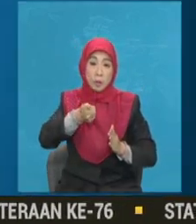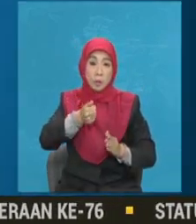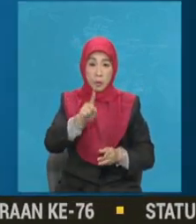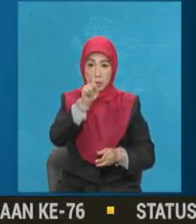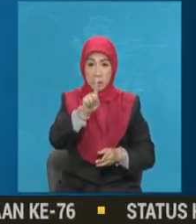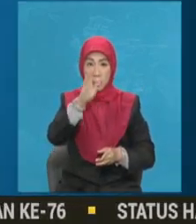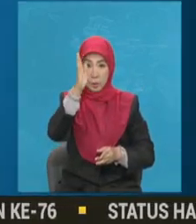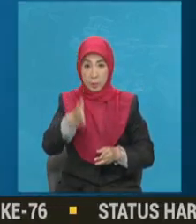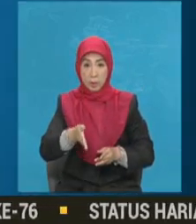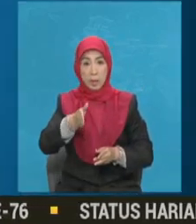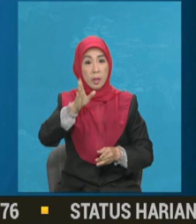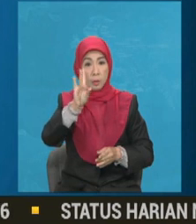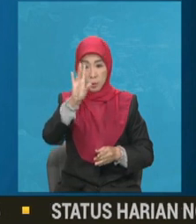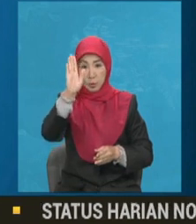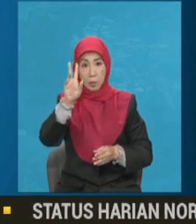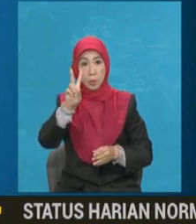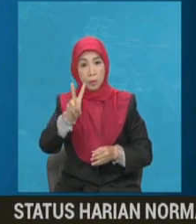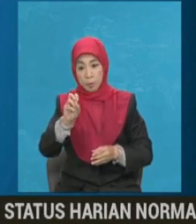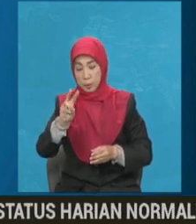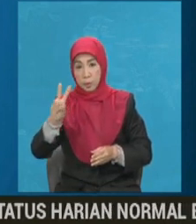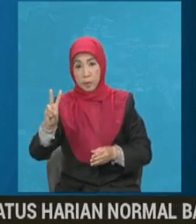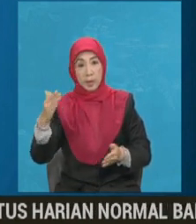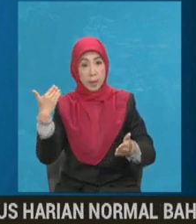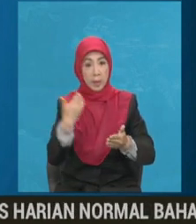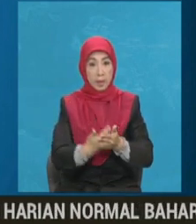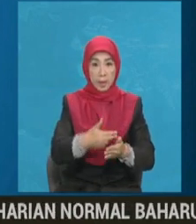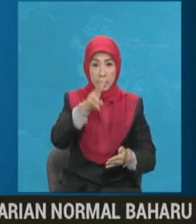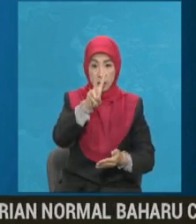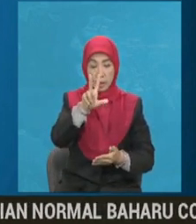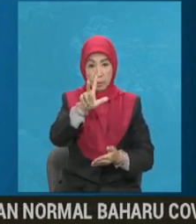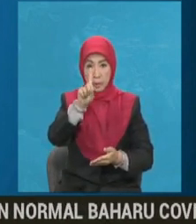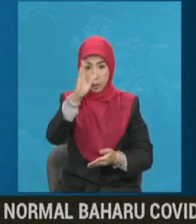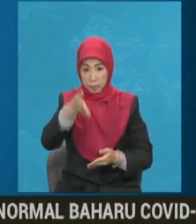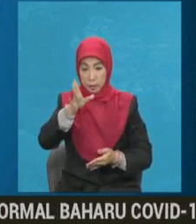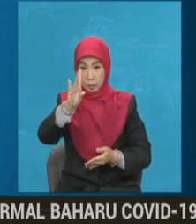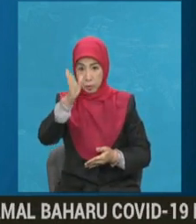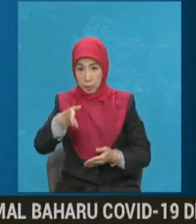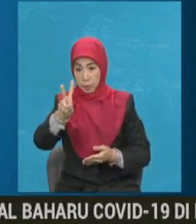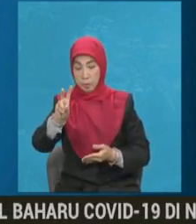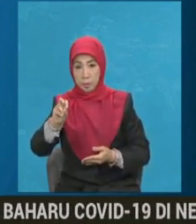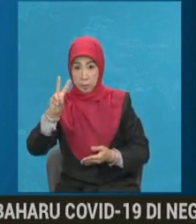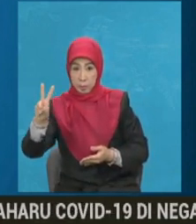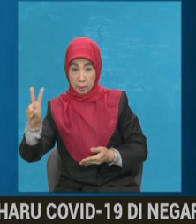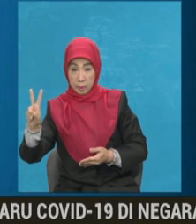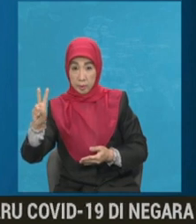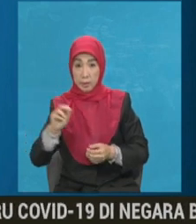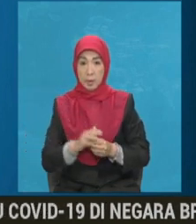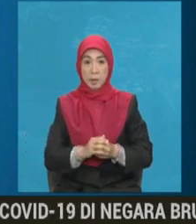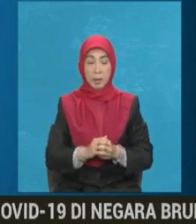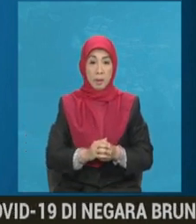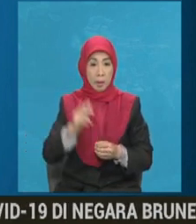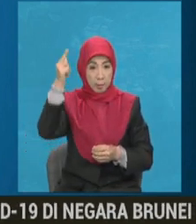satu Juli 2012 at dua 31-07-2018 hubungan ini